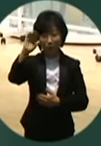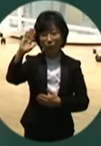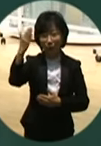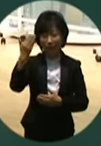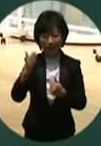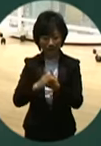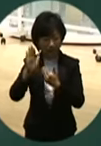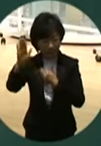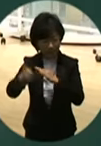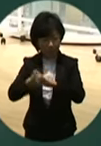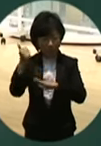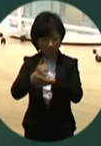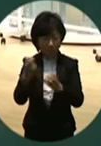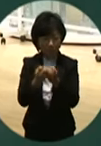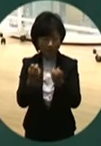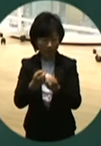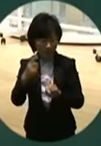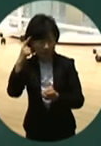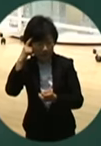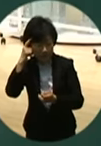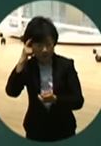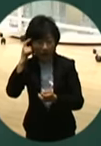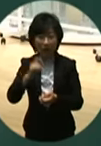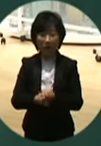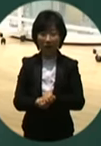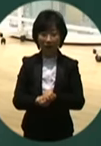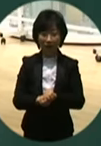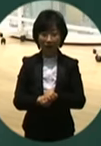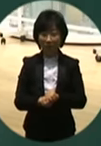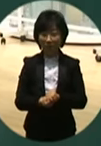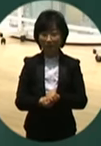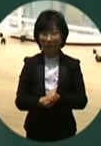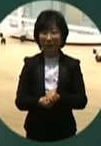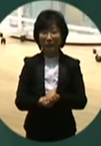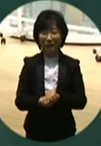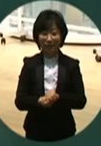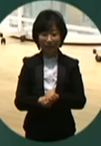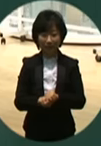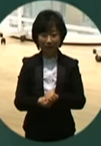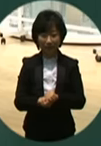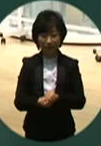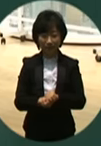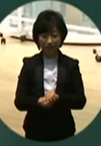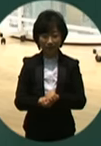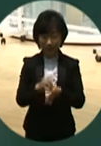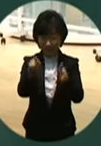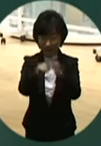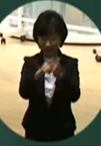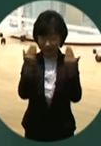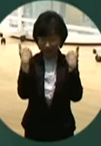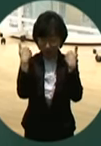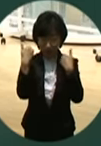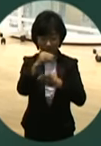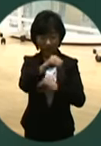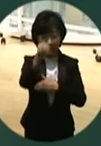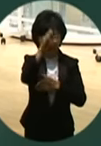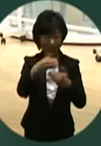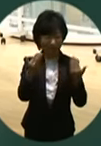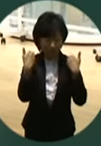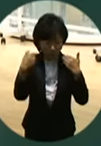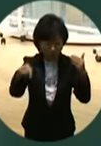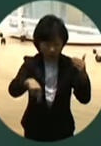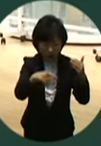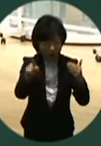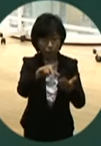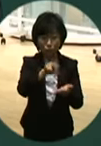became pastors. 신학교에는 아무런 잘못이 없어요. 학문이 뭐 올바르고 성경 가르치는데 틀린 게 뭐 있습니까? The theological seminary had absolutely no